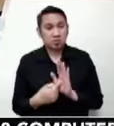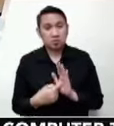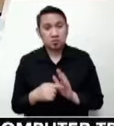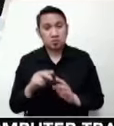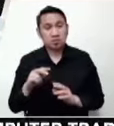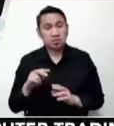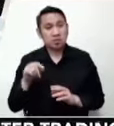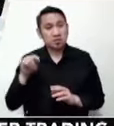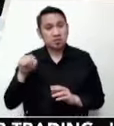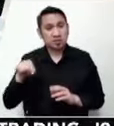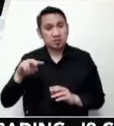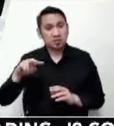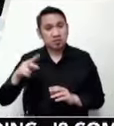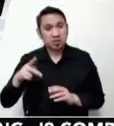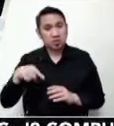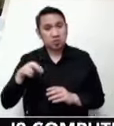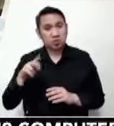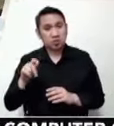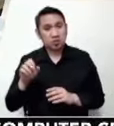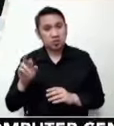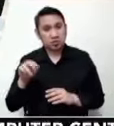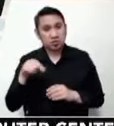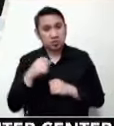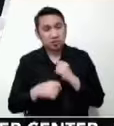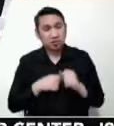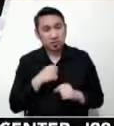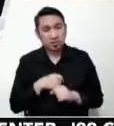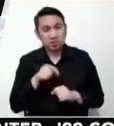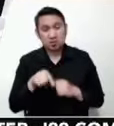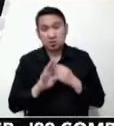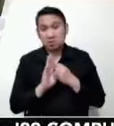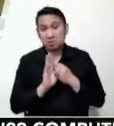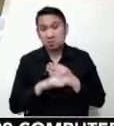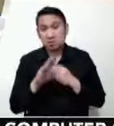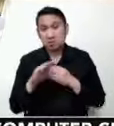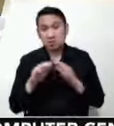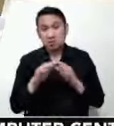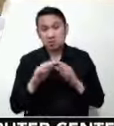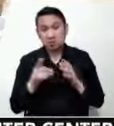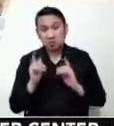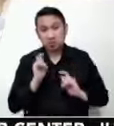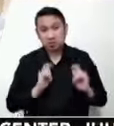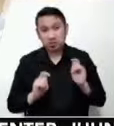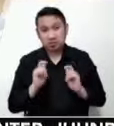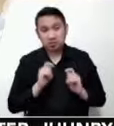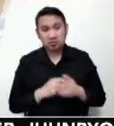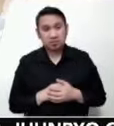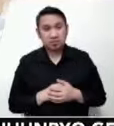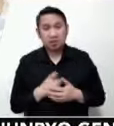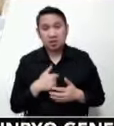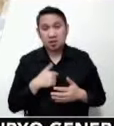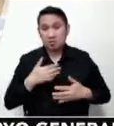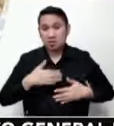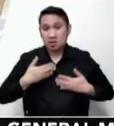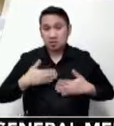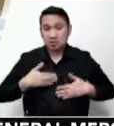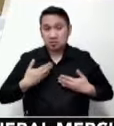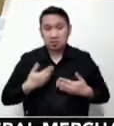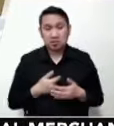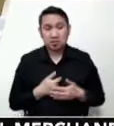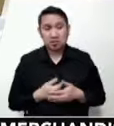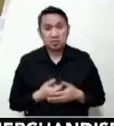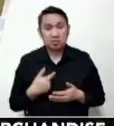ng taon. Ang proyekto na ito ang magbabalik kay Tom sa mundo ng teatro. I'm glad na they offered